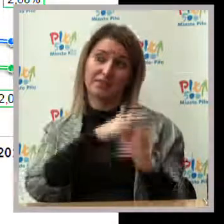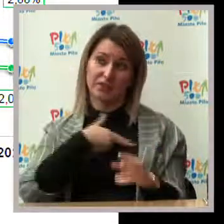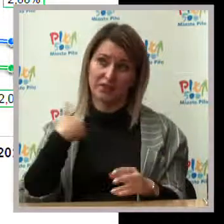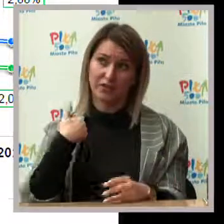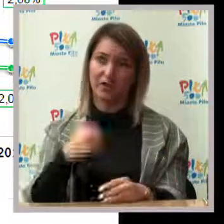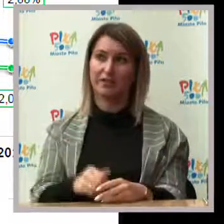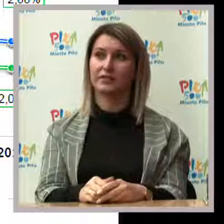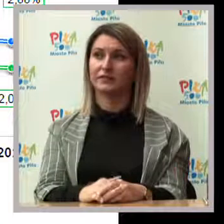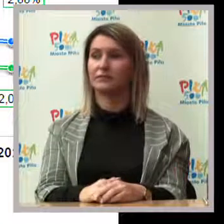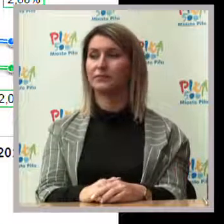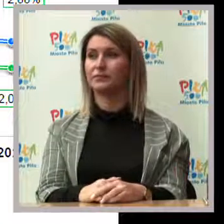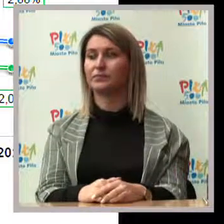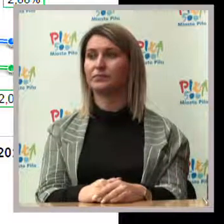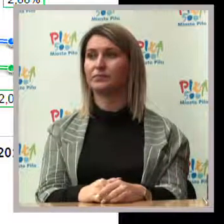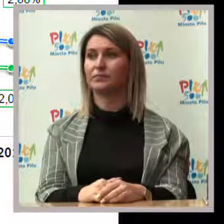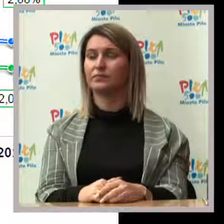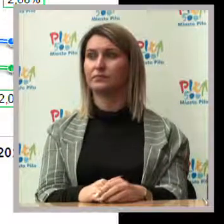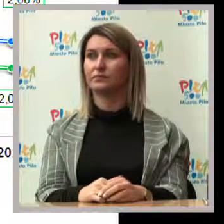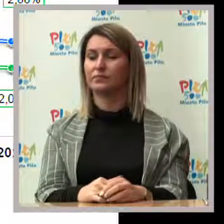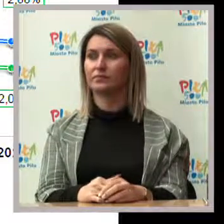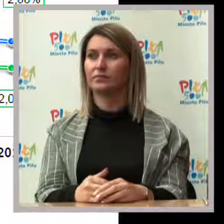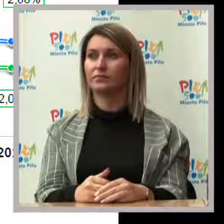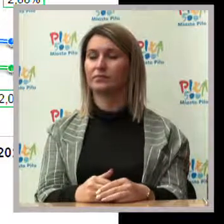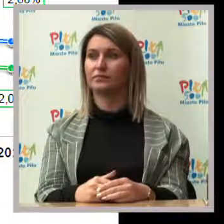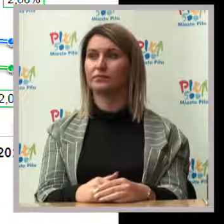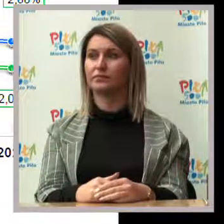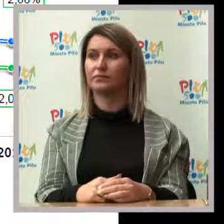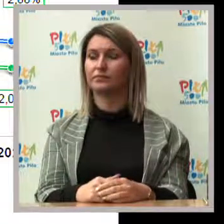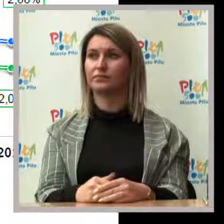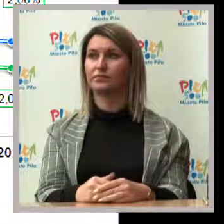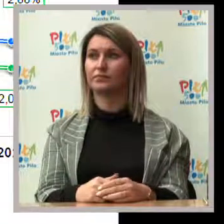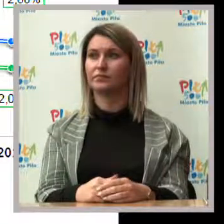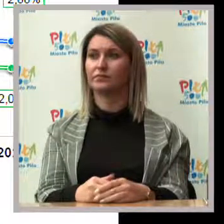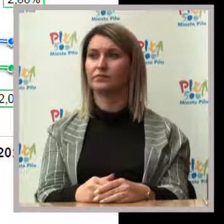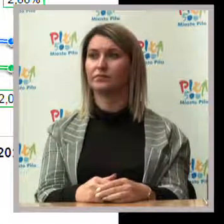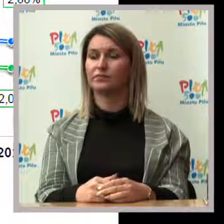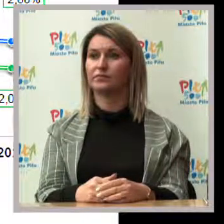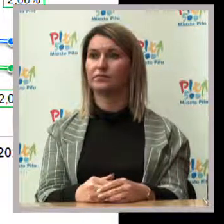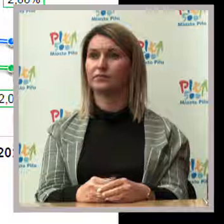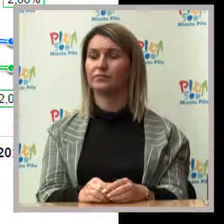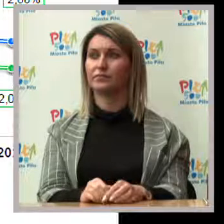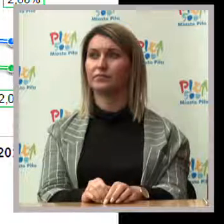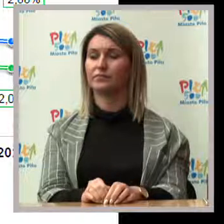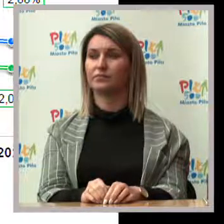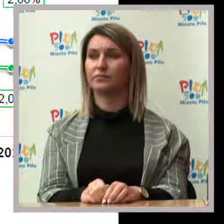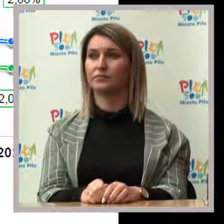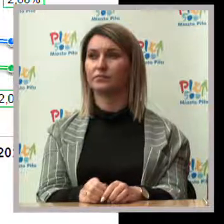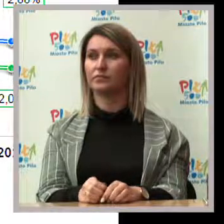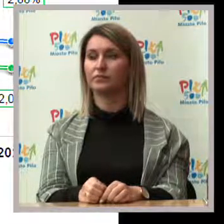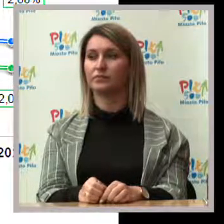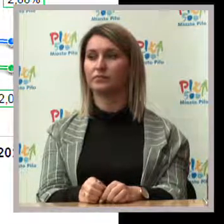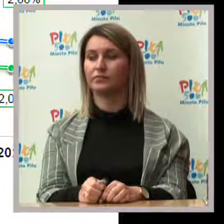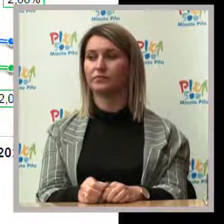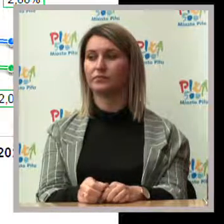dosyć restrykcyjny dla wielu gmin, który nie pozwala na finansowanie nowych inwestycji, bo który w